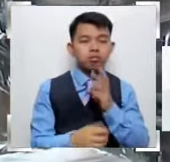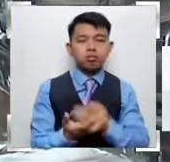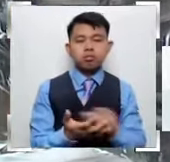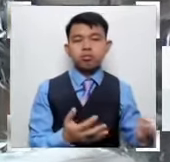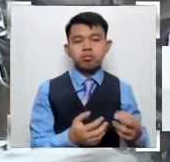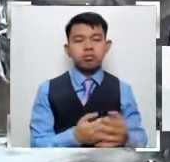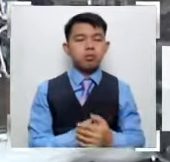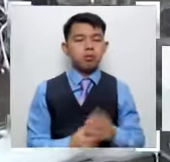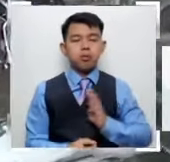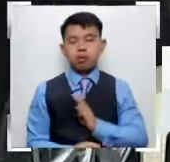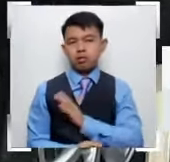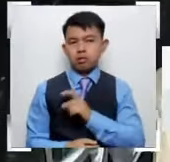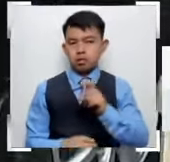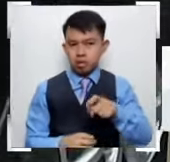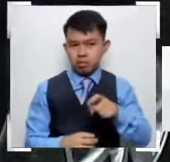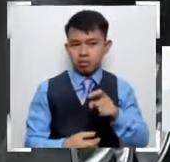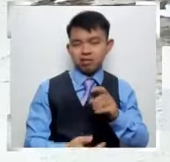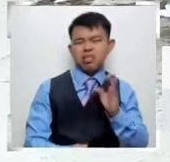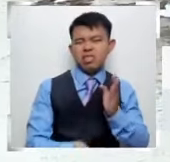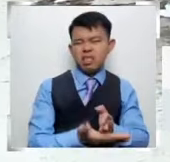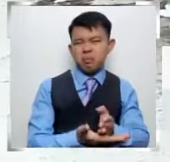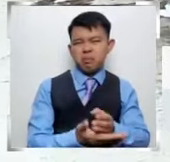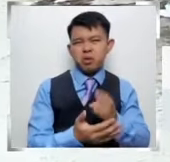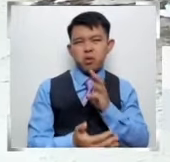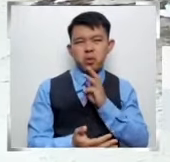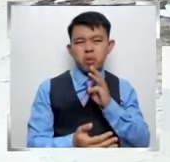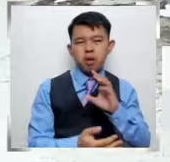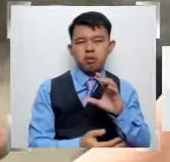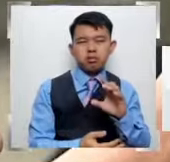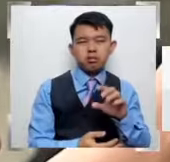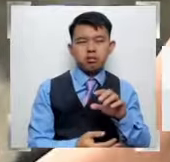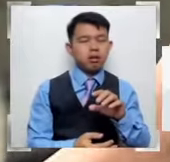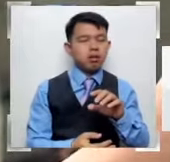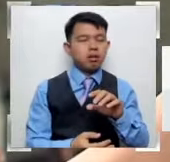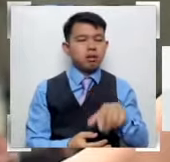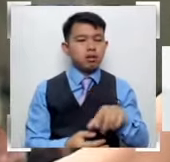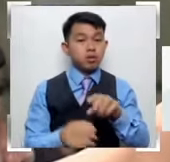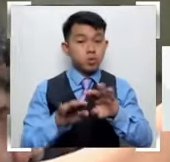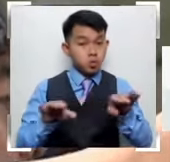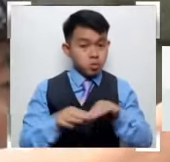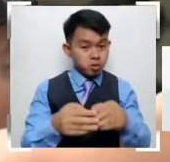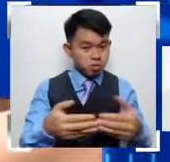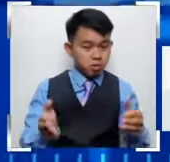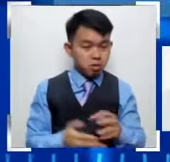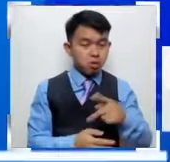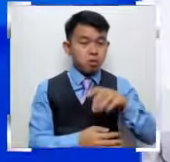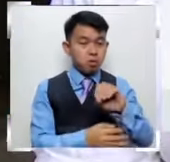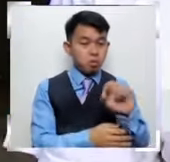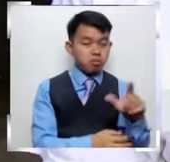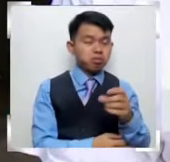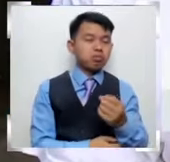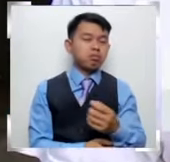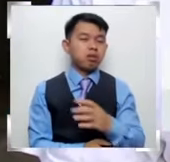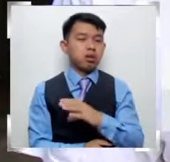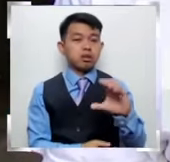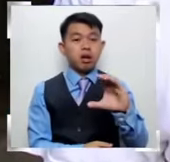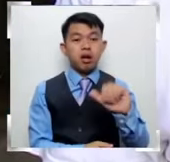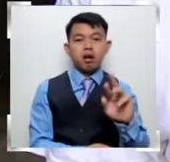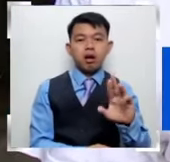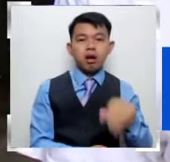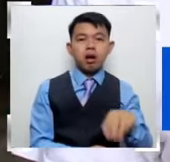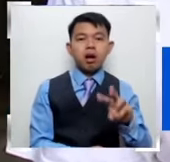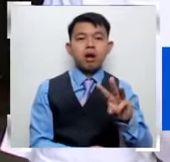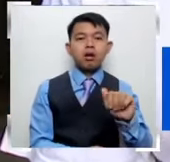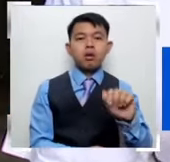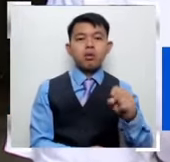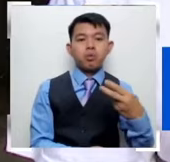wash establishments at swimming pool. Bagay na inalmahan ng car wash owner na si Dito. Yung tubig na ginagamit sa